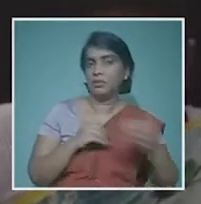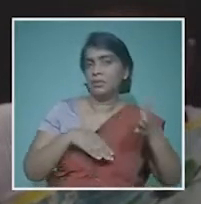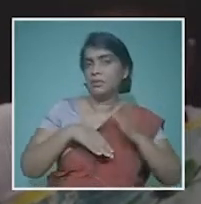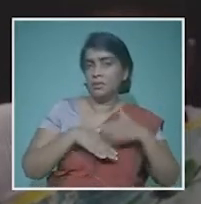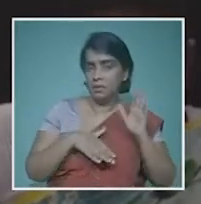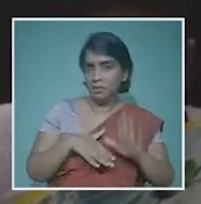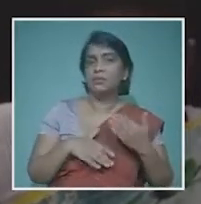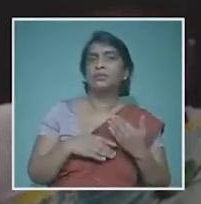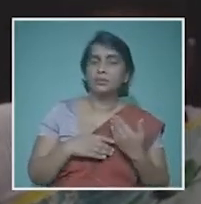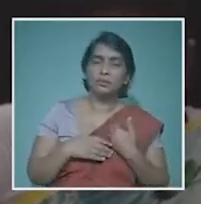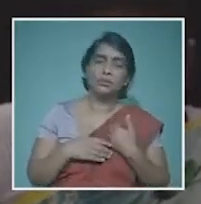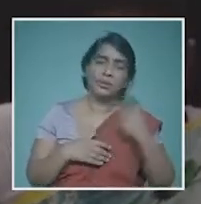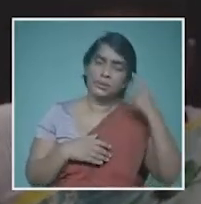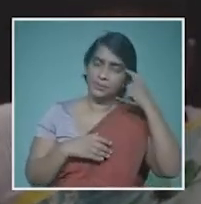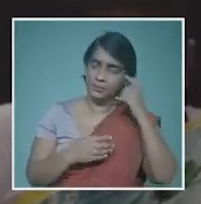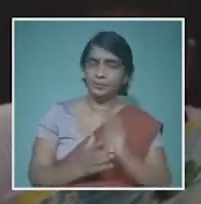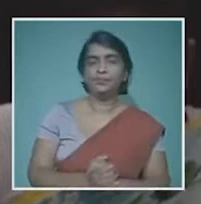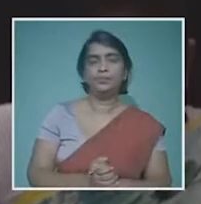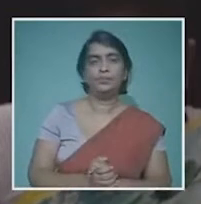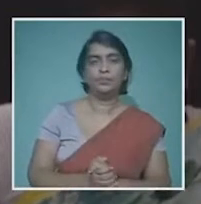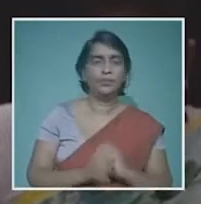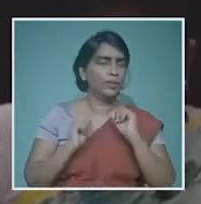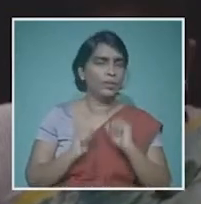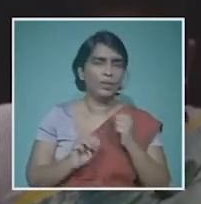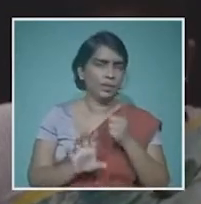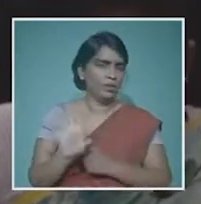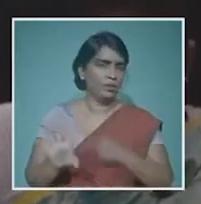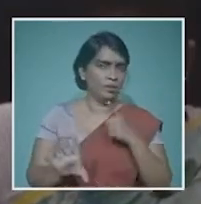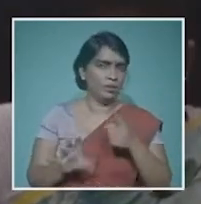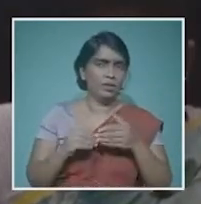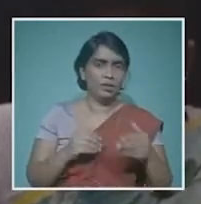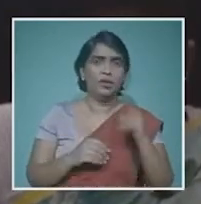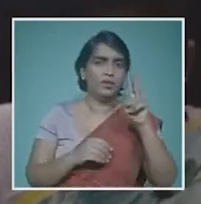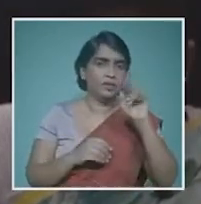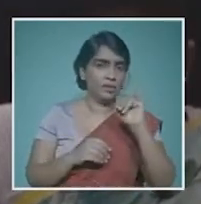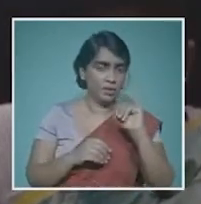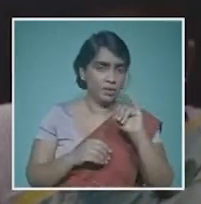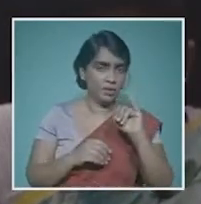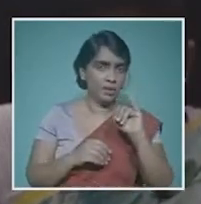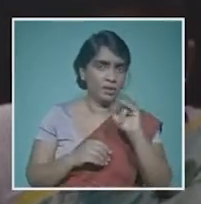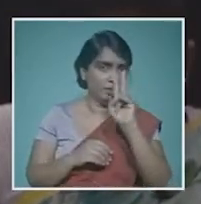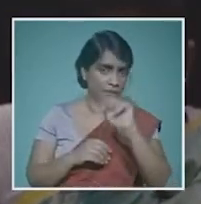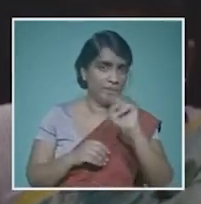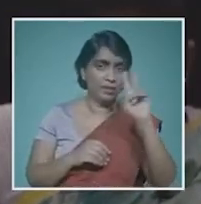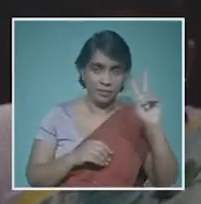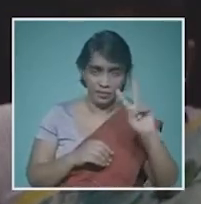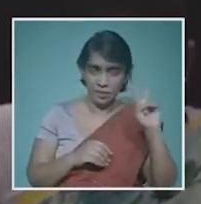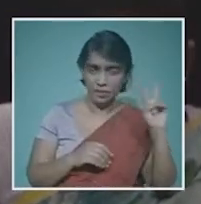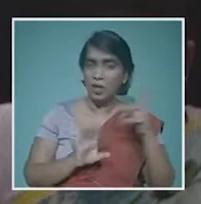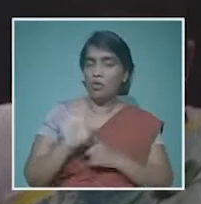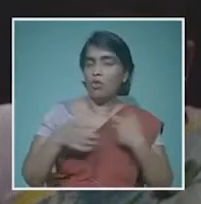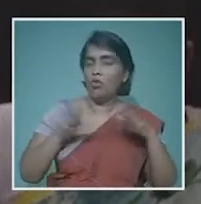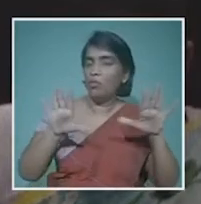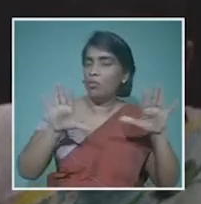කියන එකයි අපේ කල්පනාව. මොකද මේ වර්ෂය 2022 වර්ෂය පුදුම